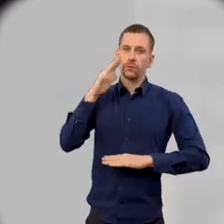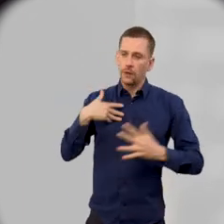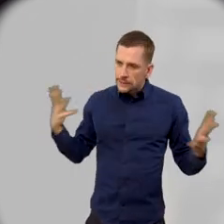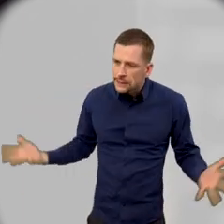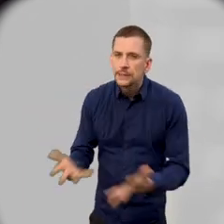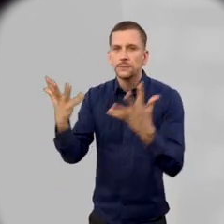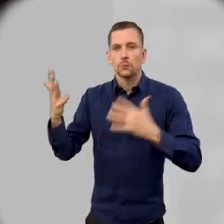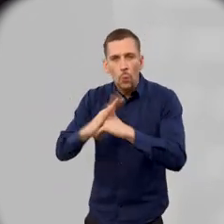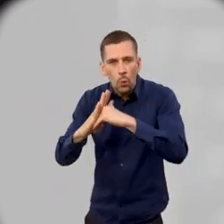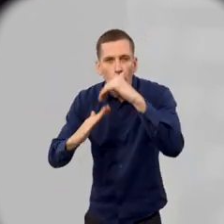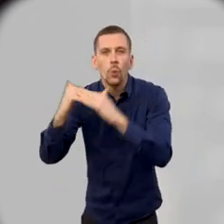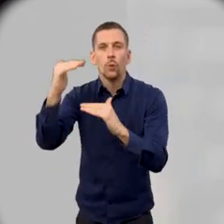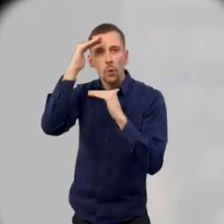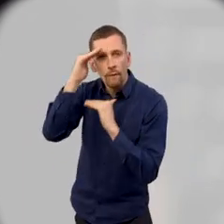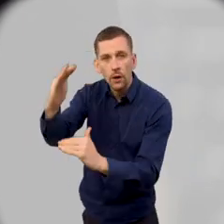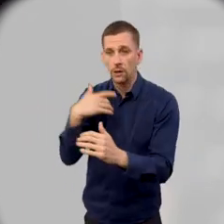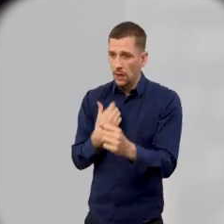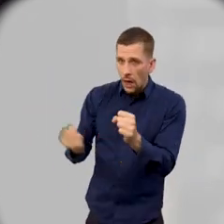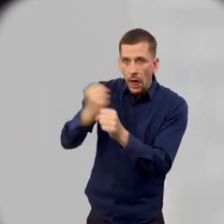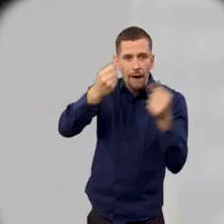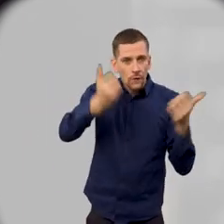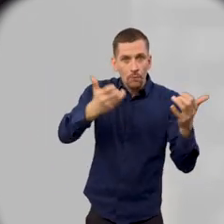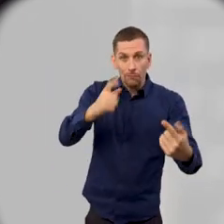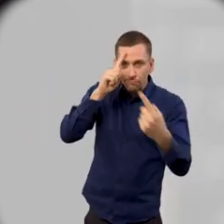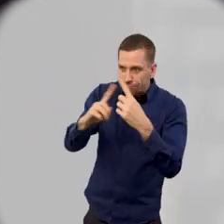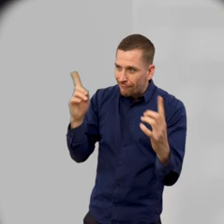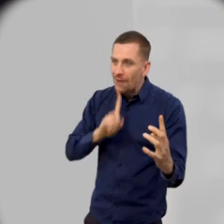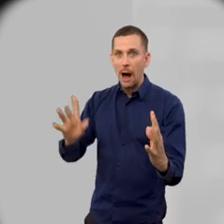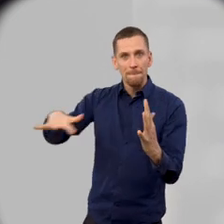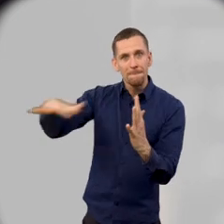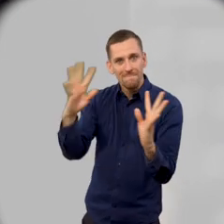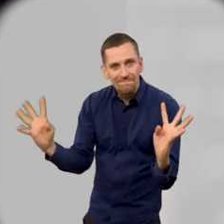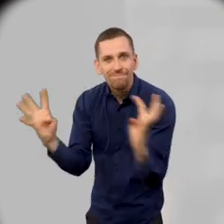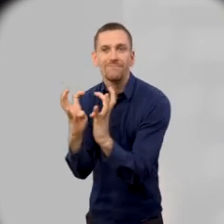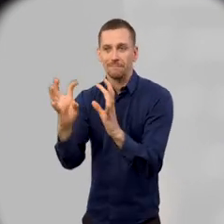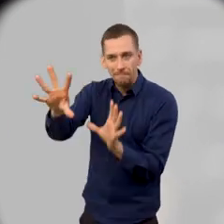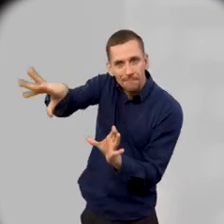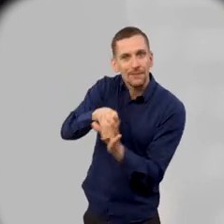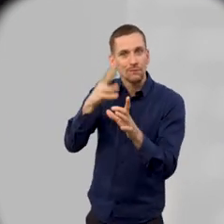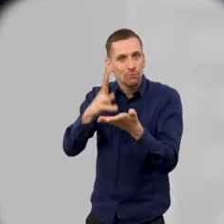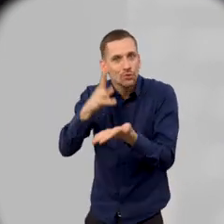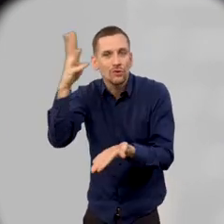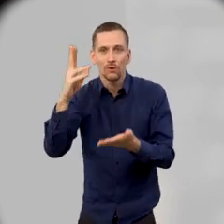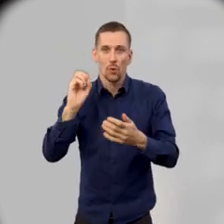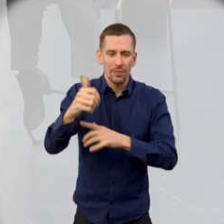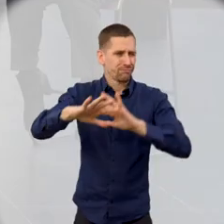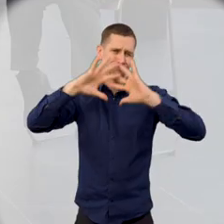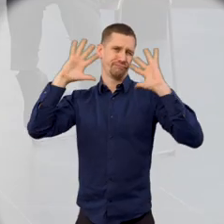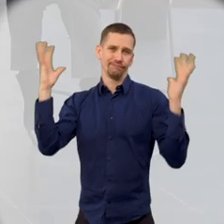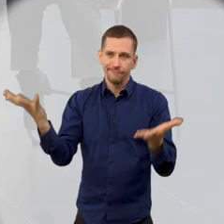réunit entre elles, en leur montrant que c'est aussi fait pour elles, que c'est tout à fait accessible et qu'elles peuvent elles aussi participer au projet